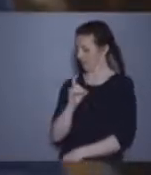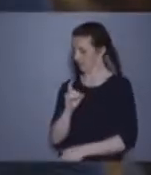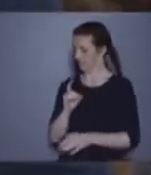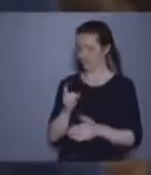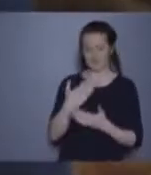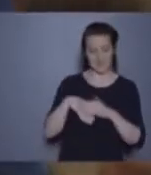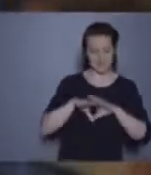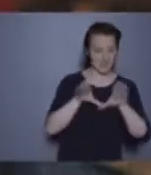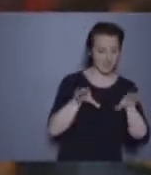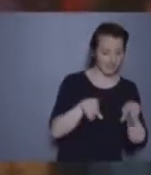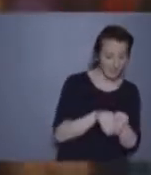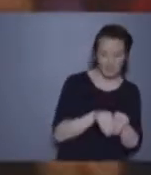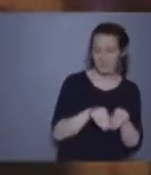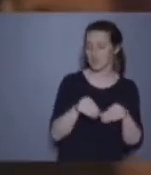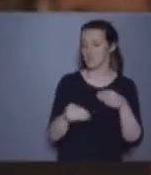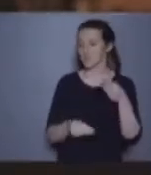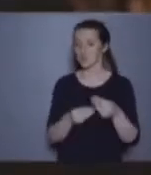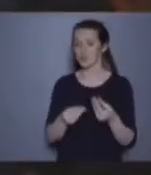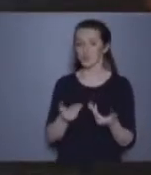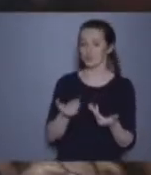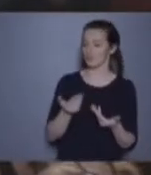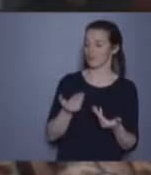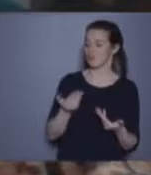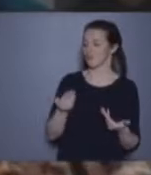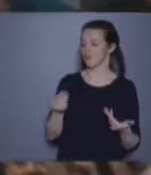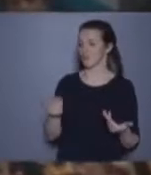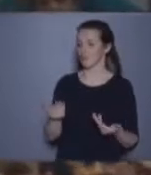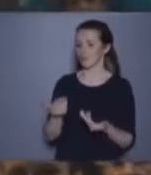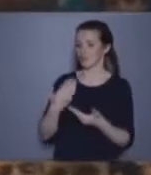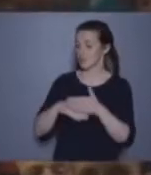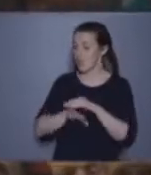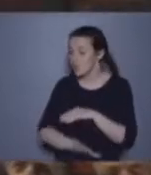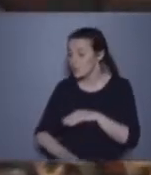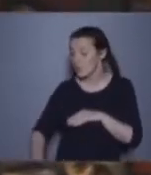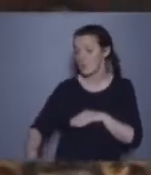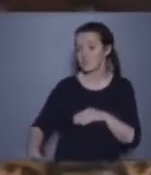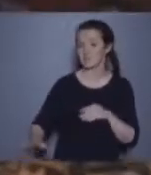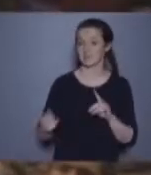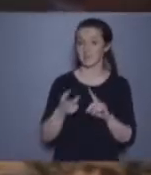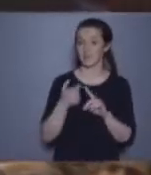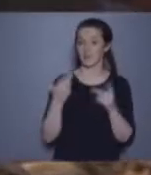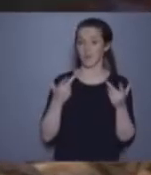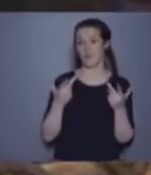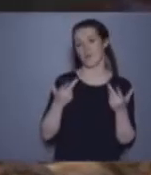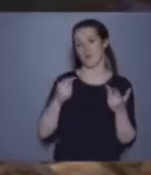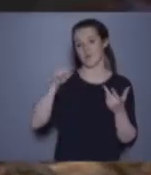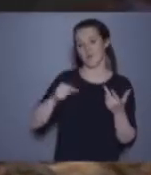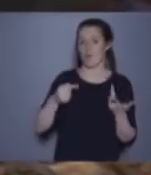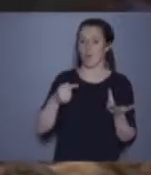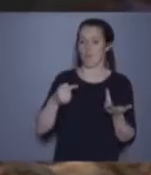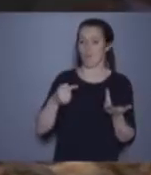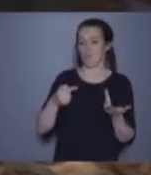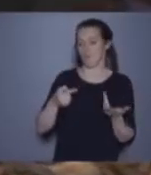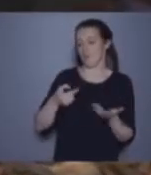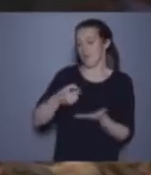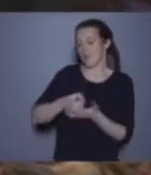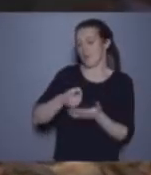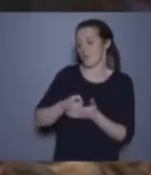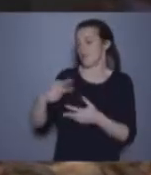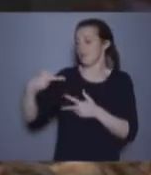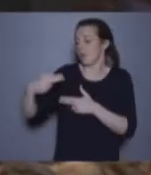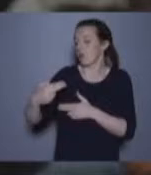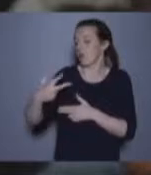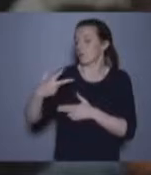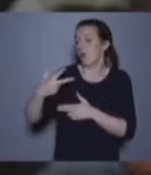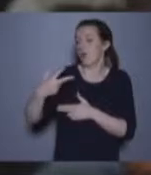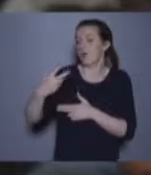les familles, mais aussi chez les petits, il faudrait que ce soit, au moins pendant une période de 3, 4 ou 5